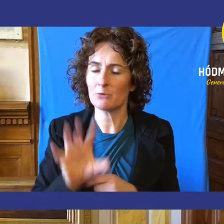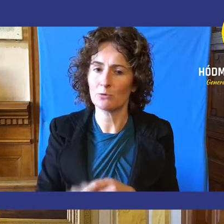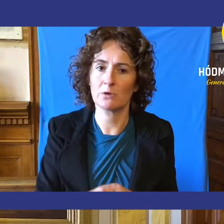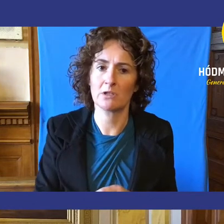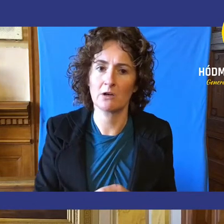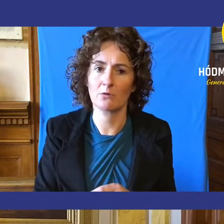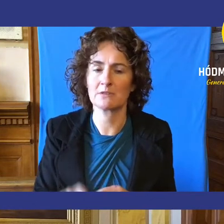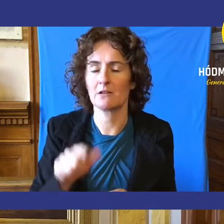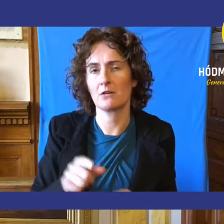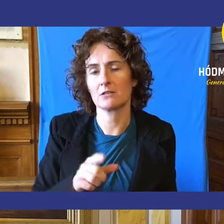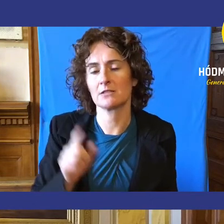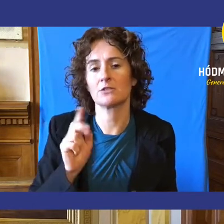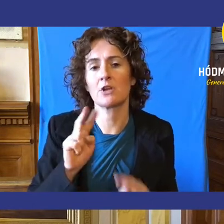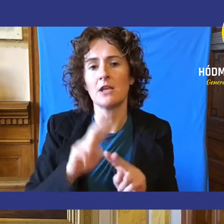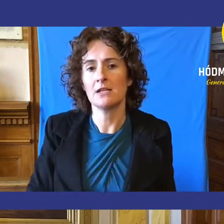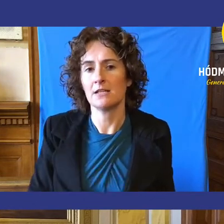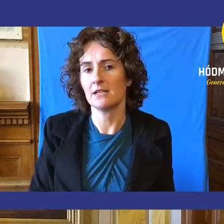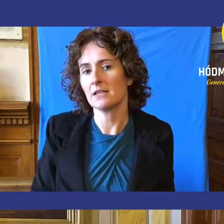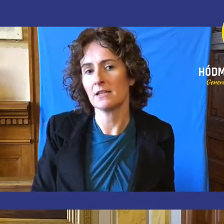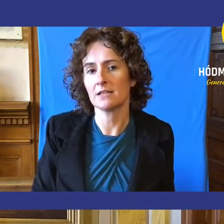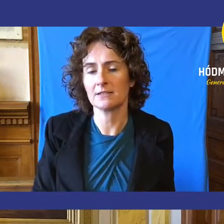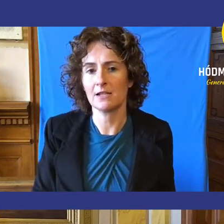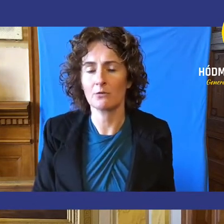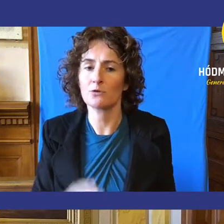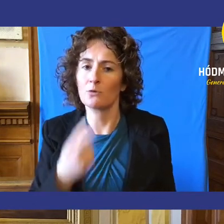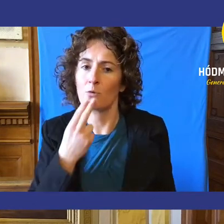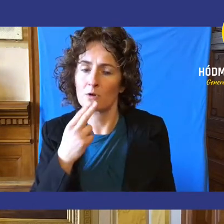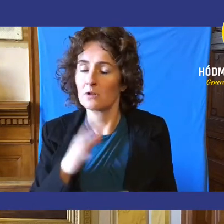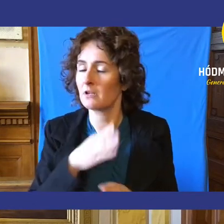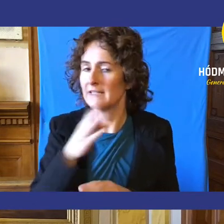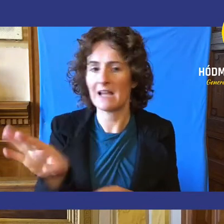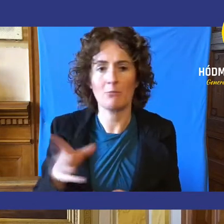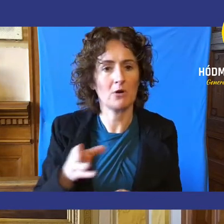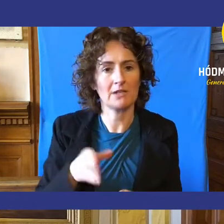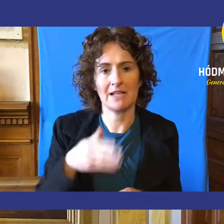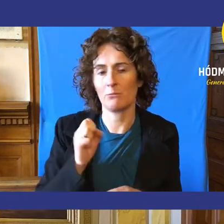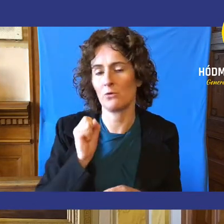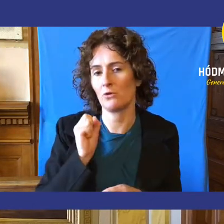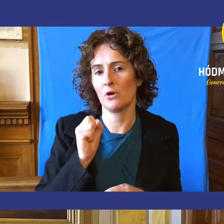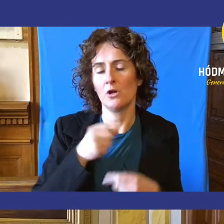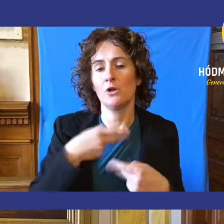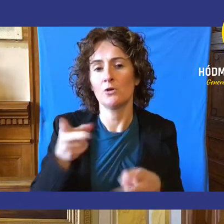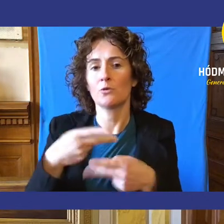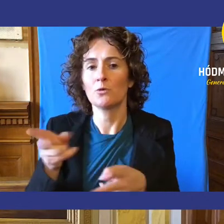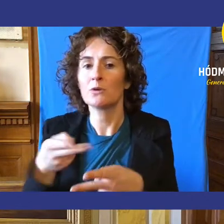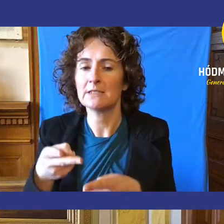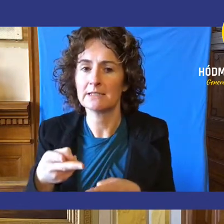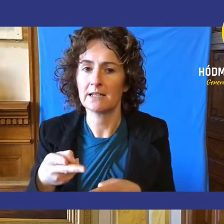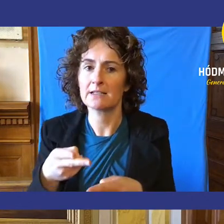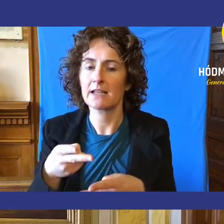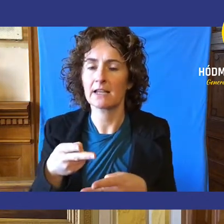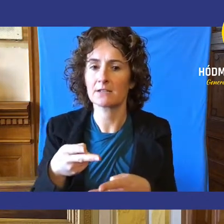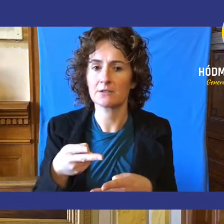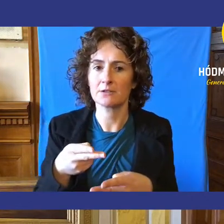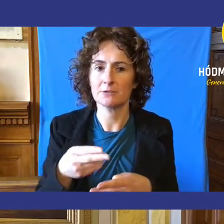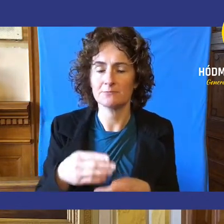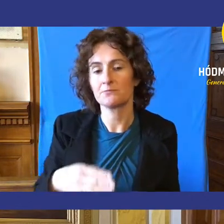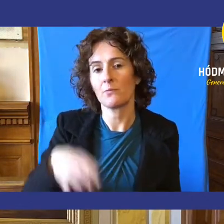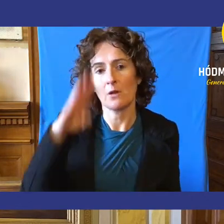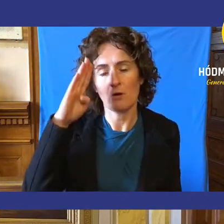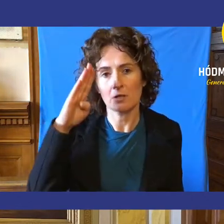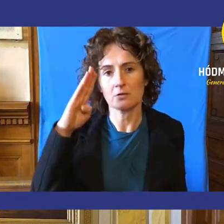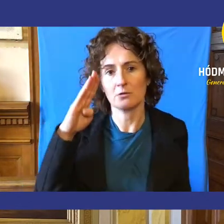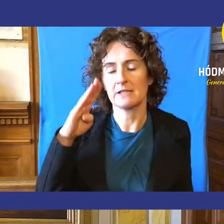katonákat és fegyvereket Ukrajnába. Orbán Viktor megszavazta az összes európai fegyverszállítást Ukrajnába, engedélyezte a magyar területen való halálot